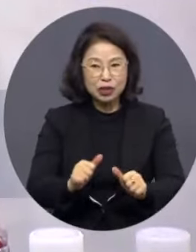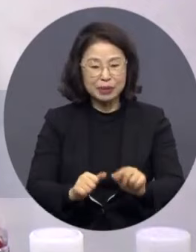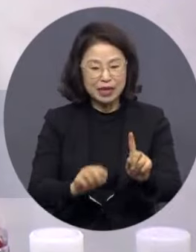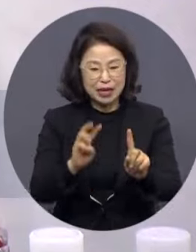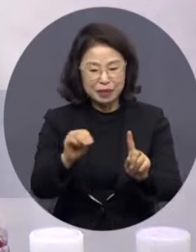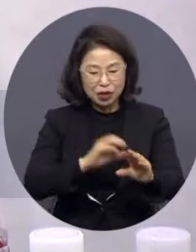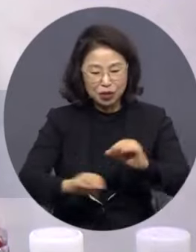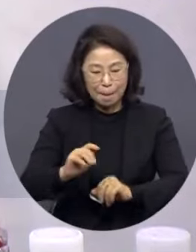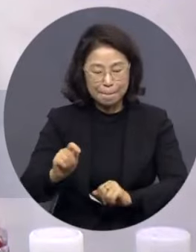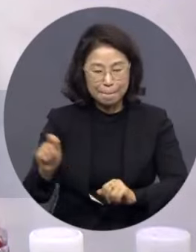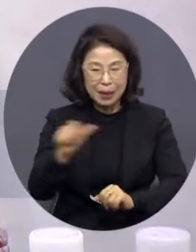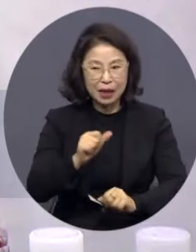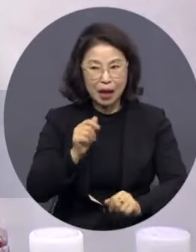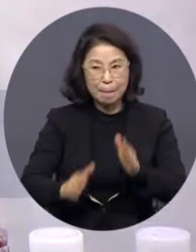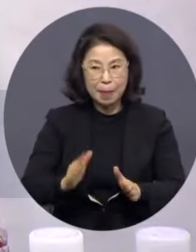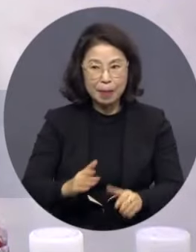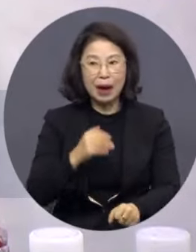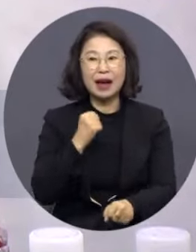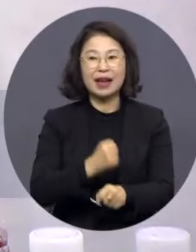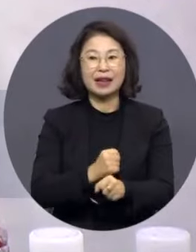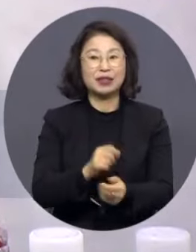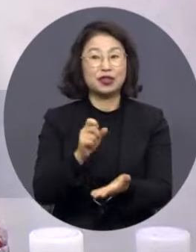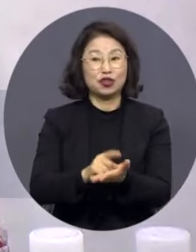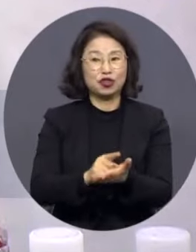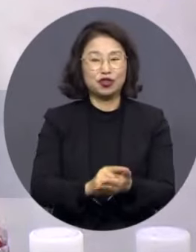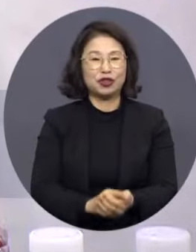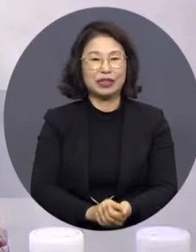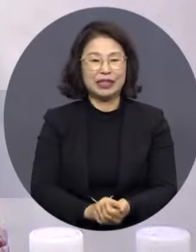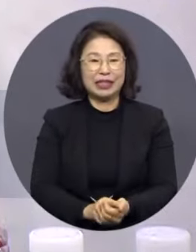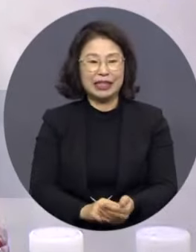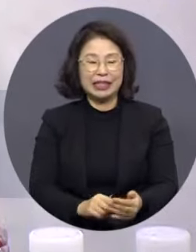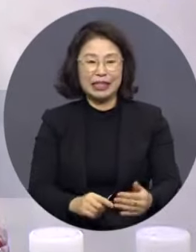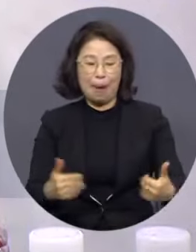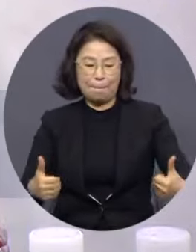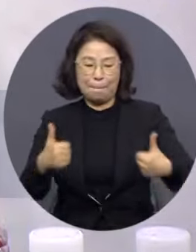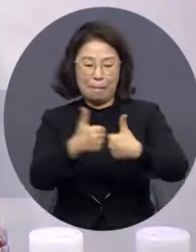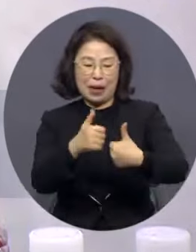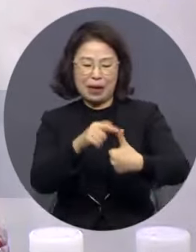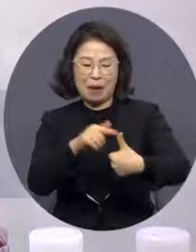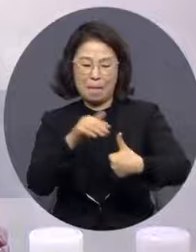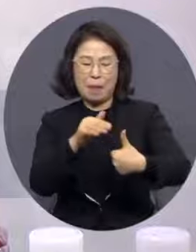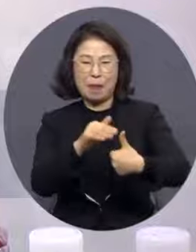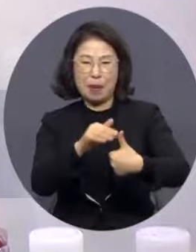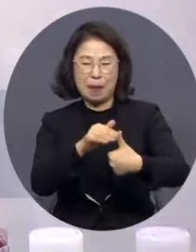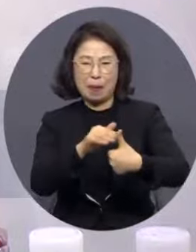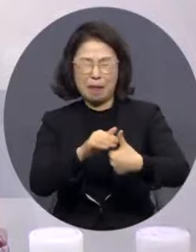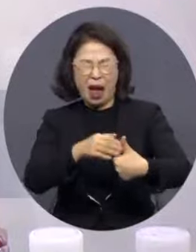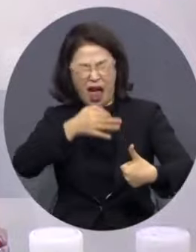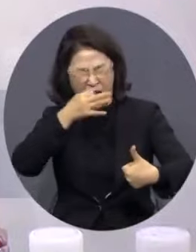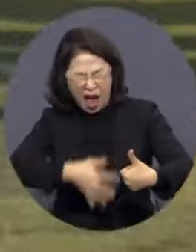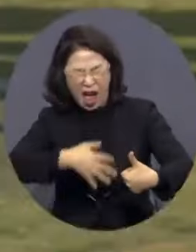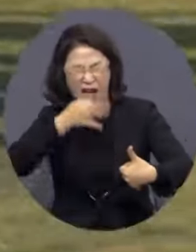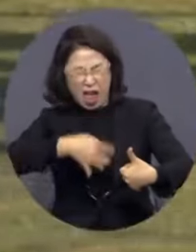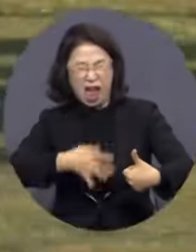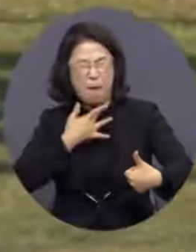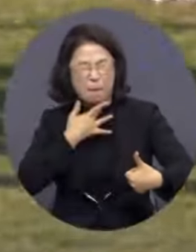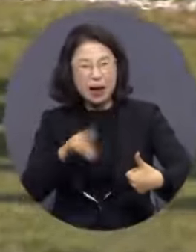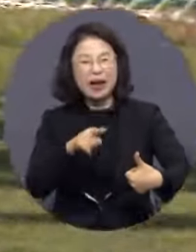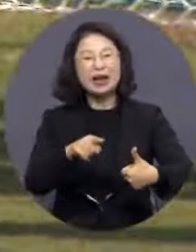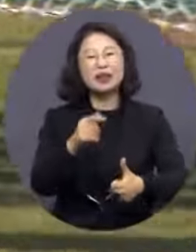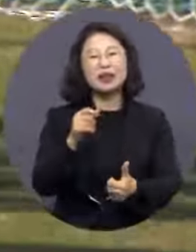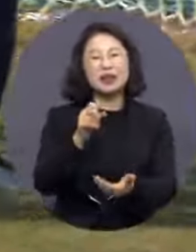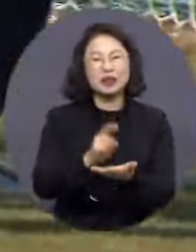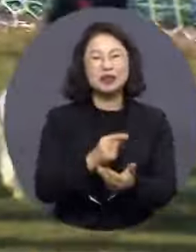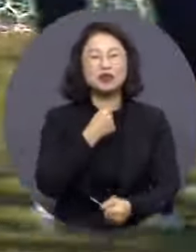1m, 2m를 더 뛰는 이런 축구를 할 겁니다. 일단은 상대를 괴롭히는 축구를 할 생각입니다.